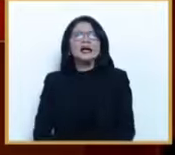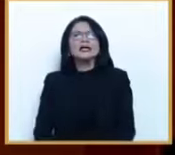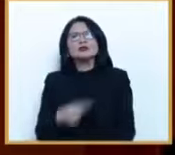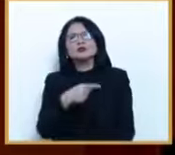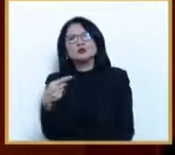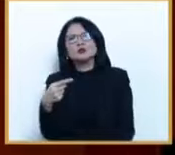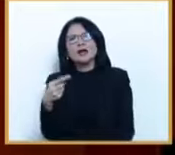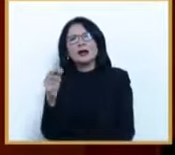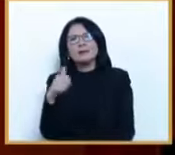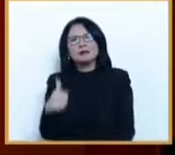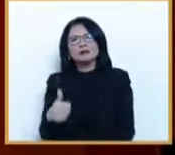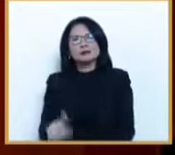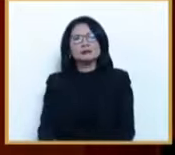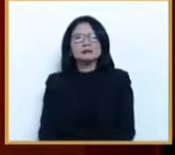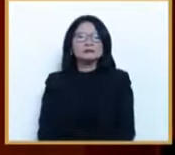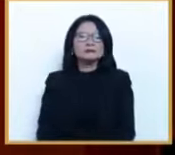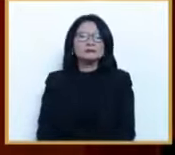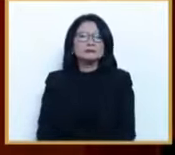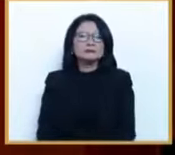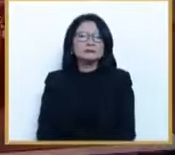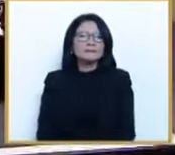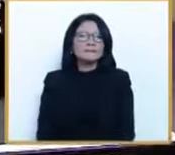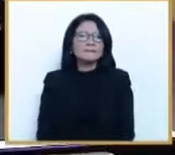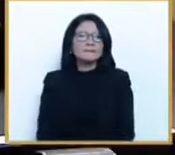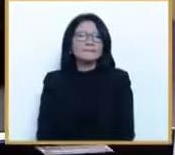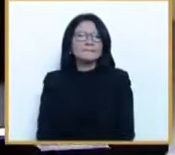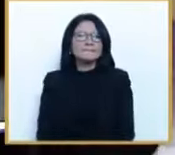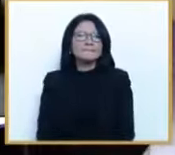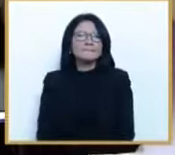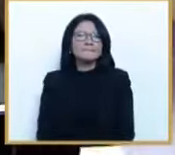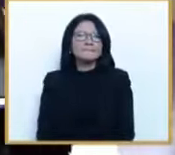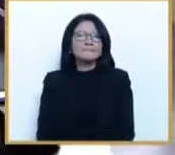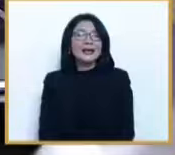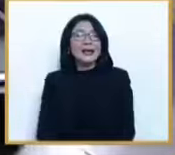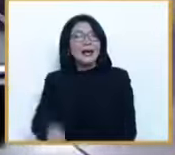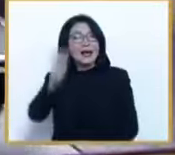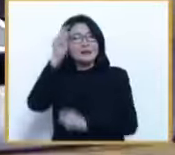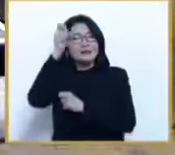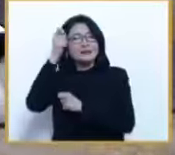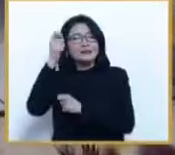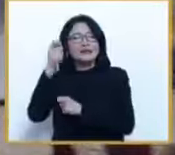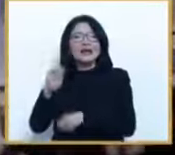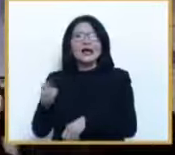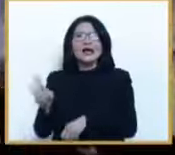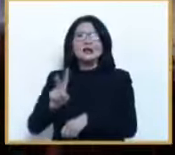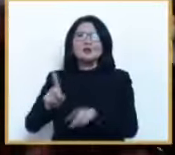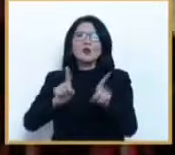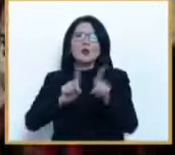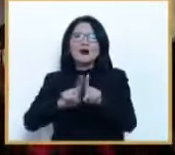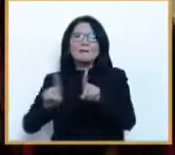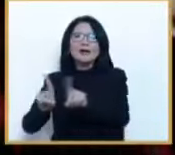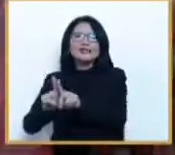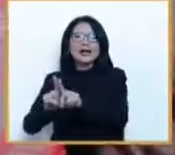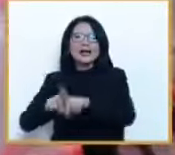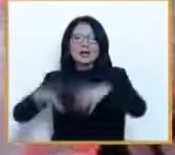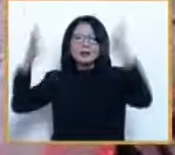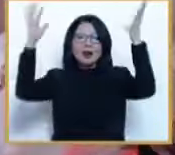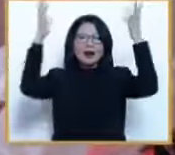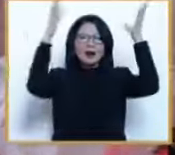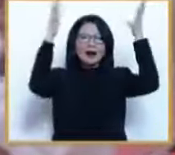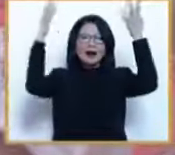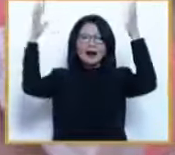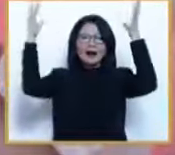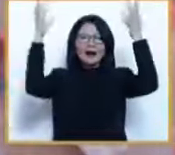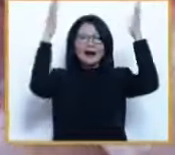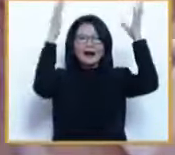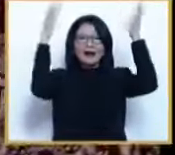baikya sudah habis terima kasih dan sekarang sutnya kita berikan apresiasi untuk kedua pasangan calon gubernur dan juga calon wakil gubernur